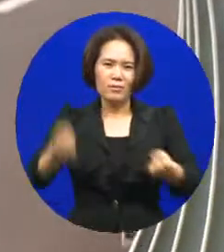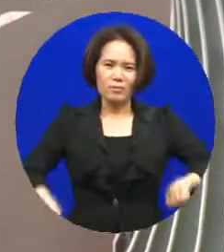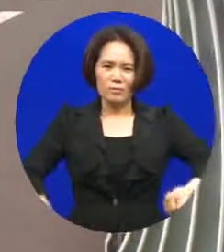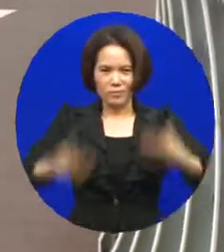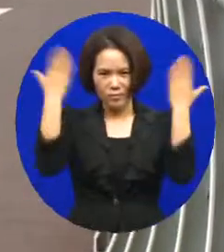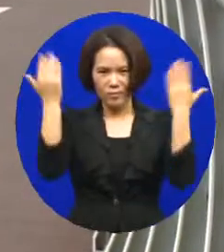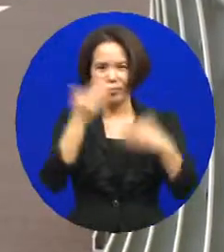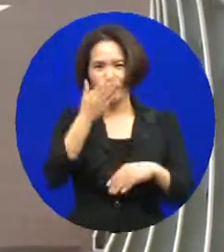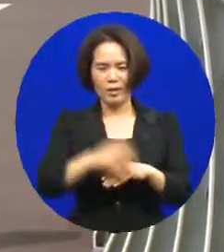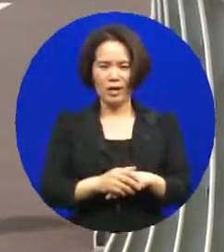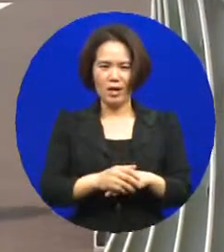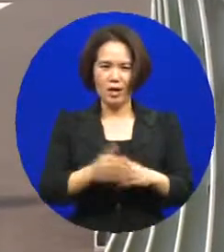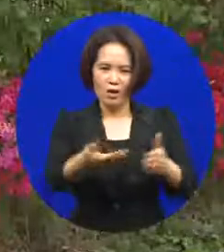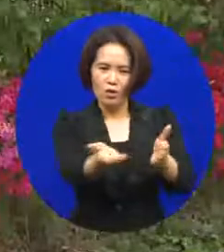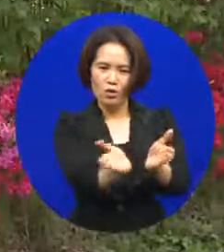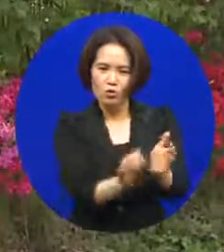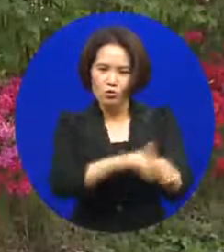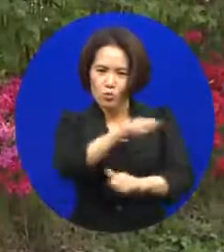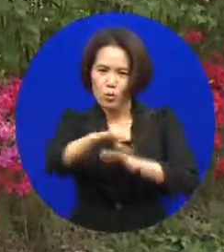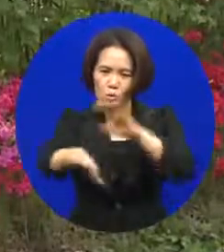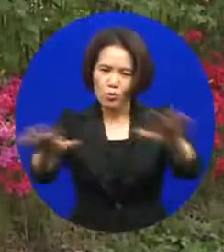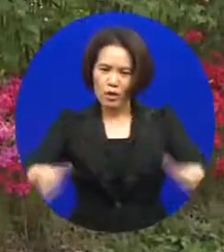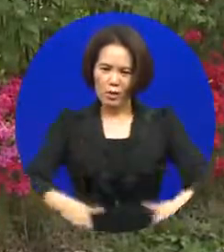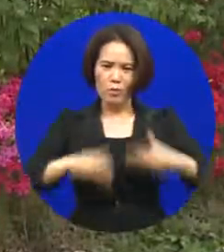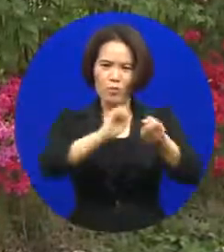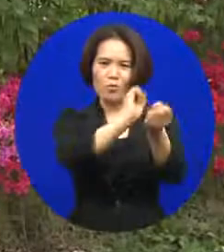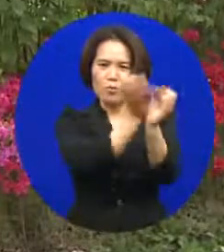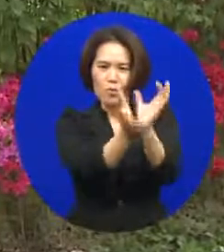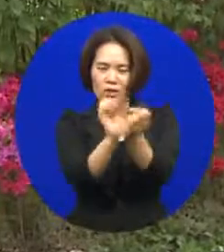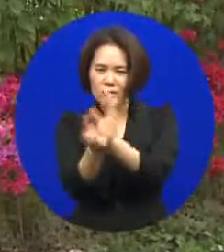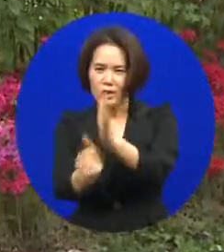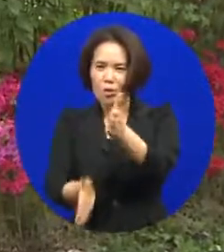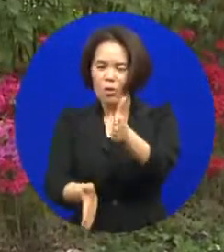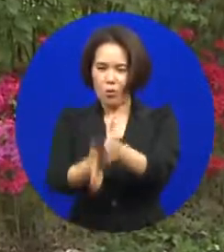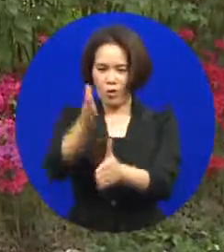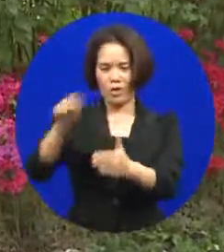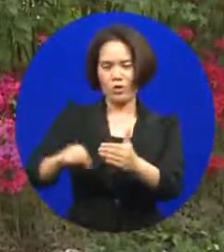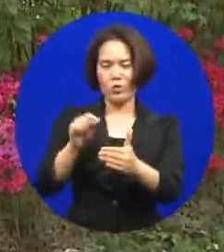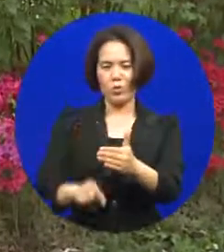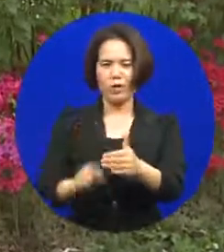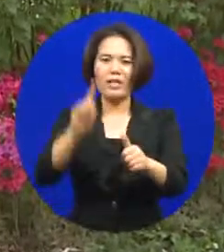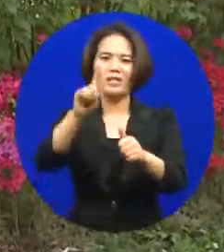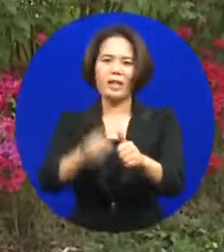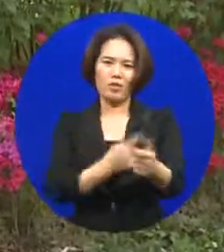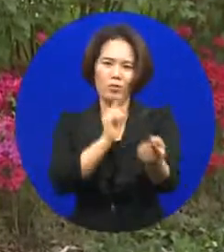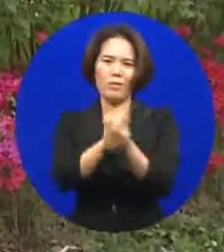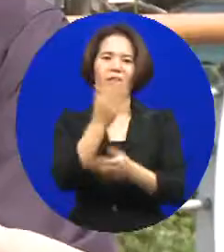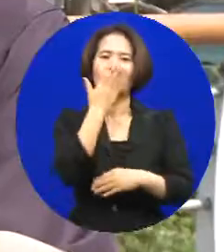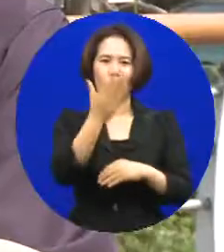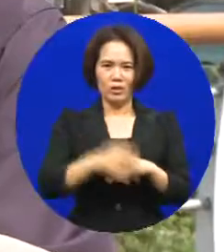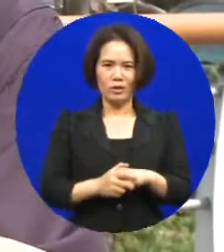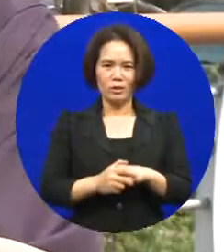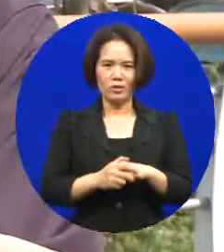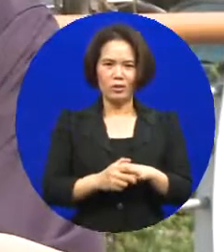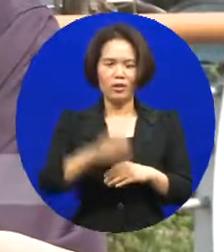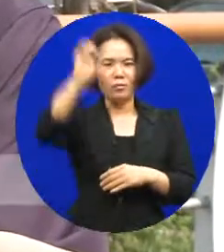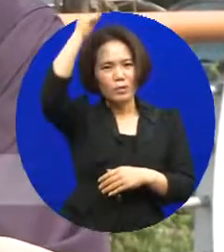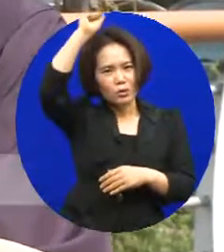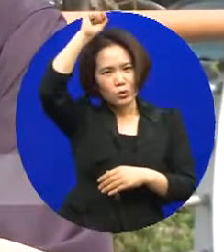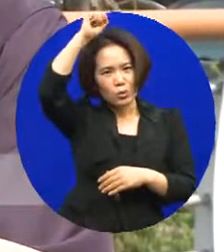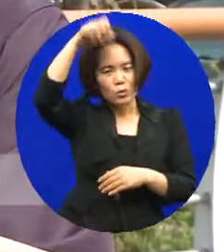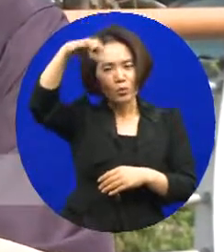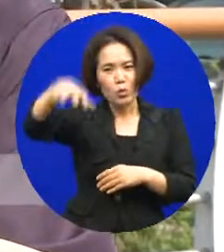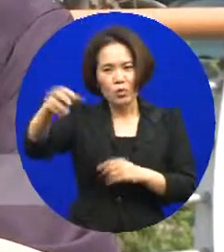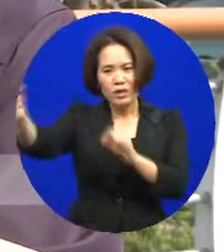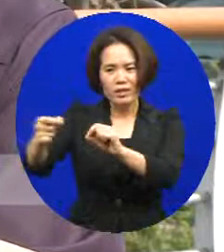있는데요. 호수 곳곳에는 봄꽃들이 만발하여 도심 속 자연을 만끽할 수 있습니다. 제가 민속촌 앞에 사는데요.